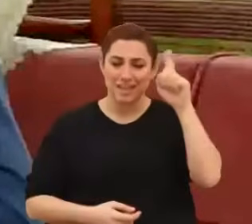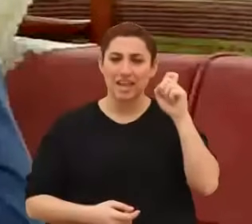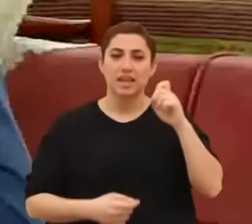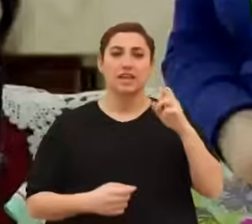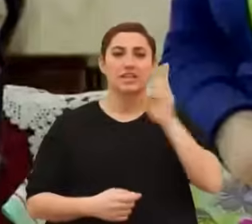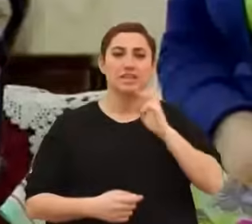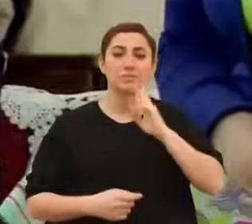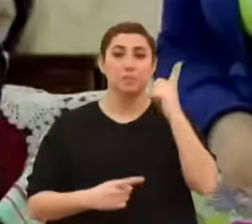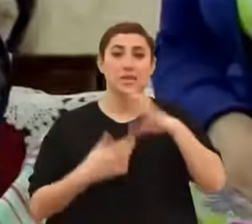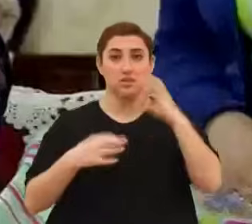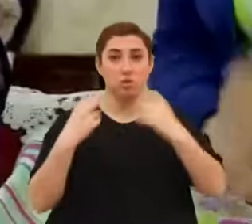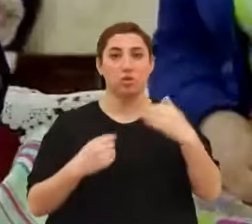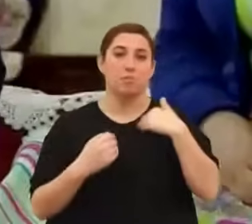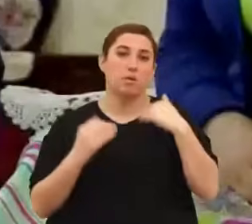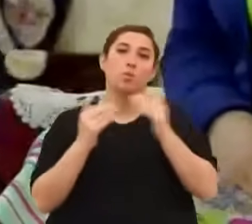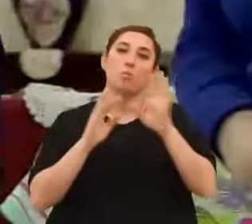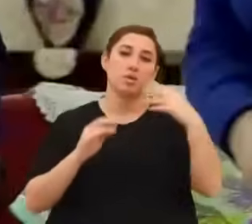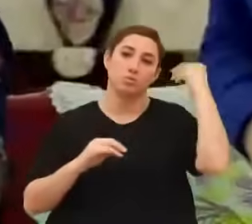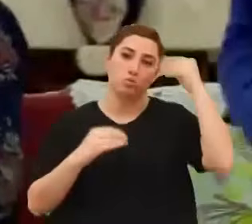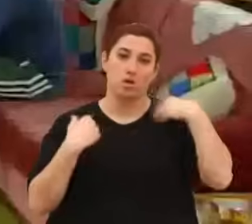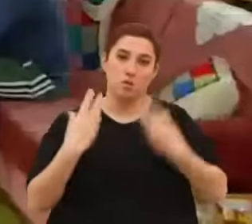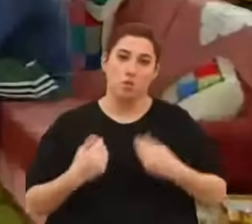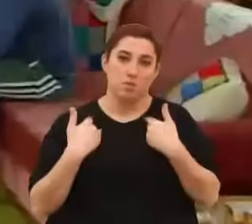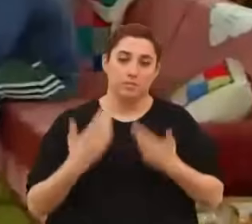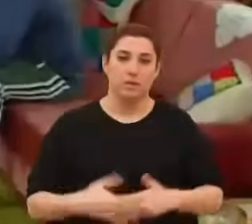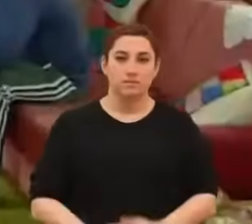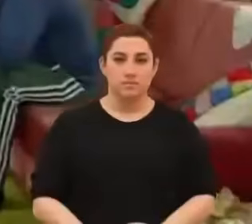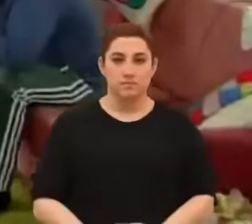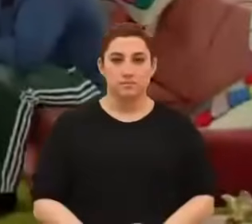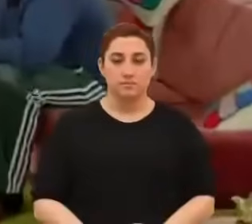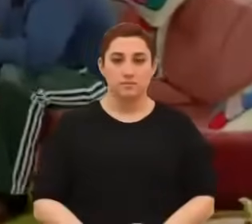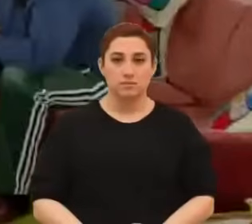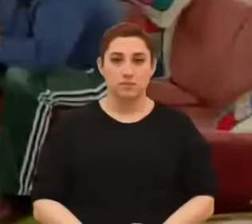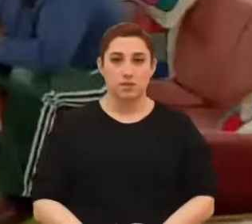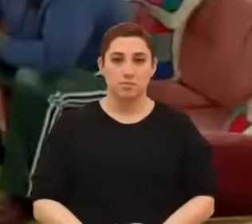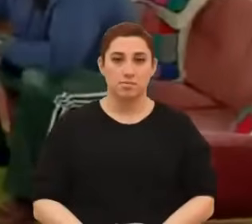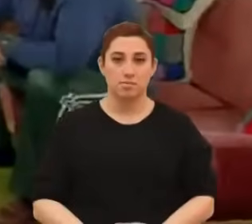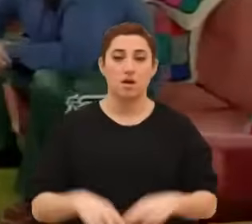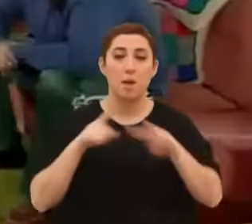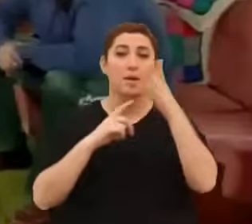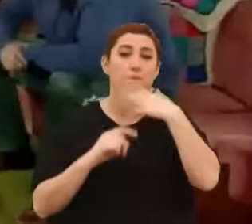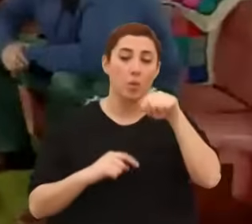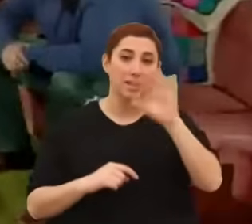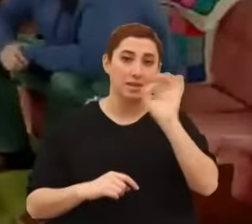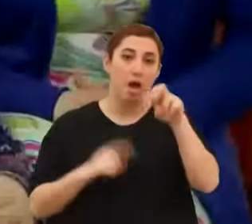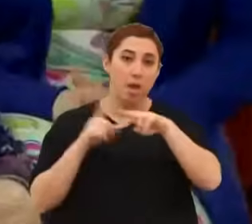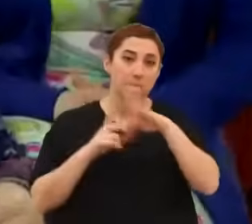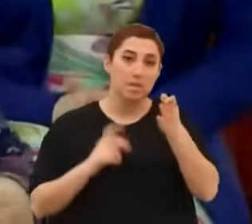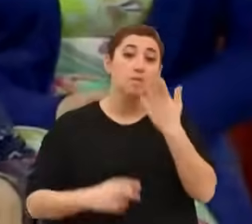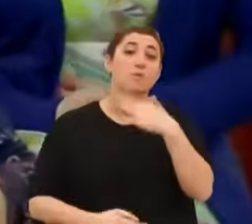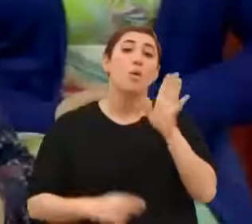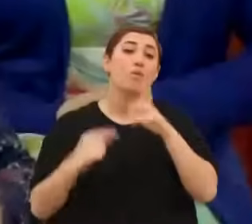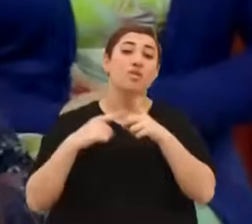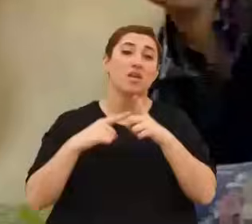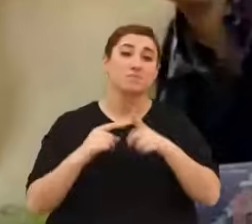ahlaklı biri dururken bana düşmez herhalde muhtarlık yapmak. Gazı verdim diye gülümsüyor. Ahmet yok değil mi orada o Ahmet?